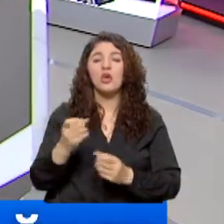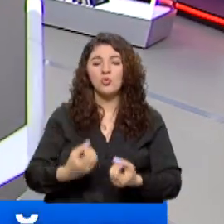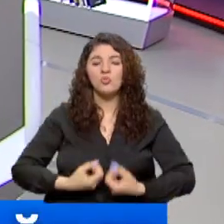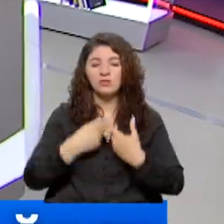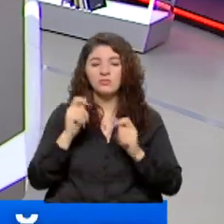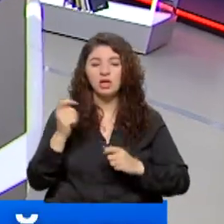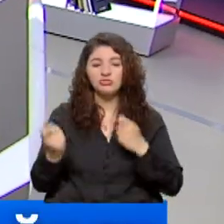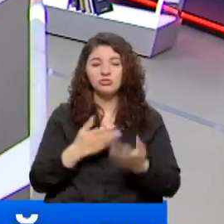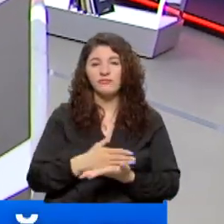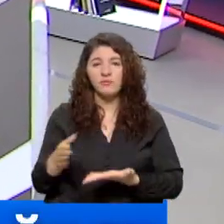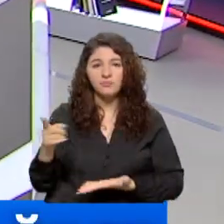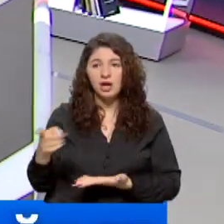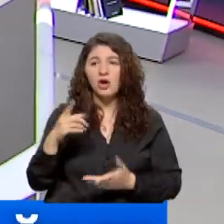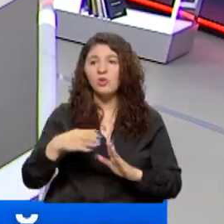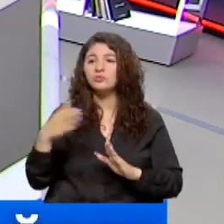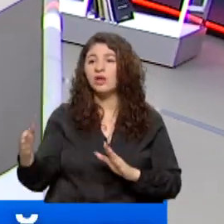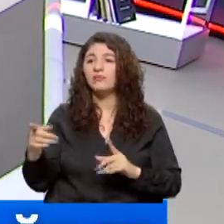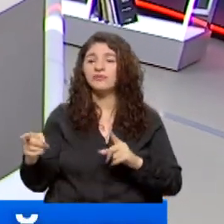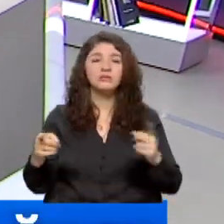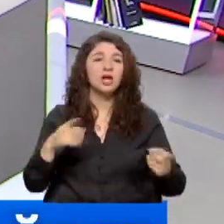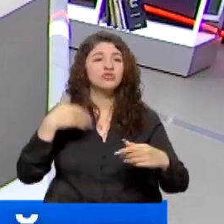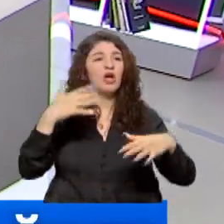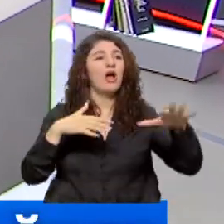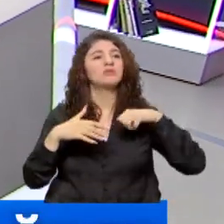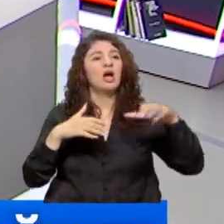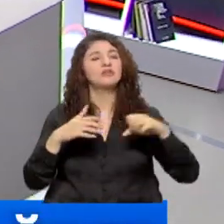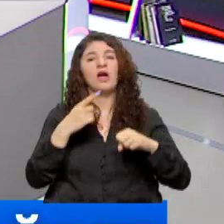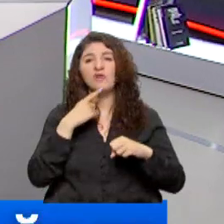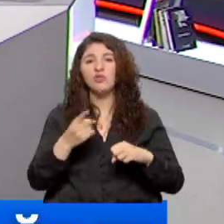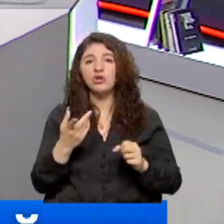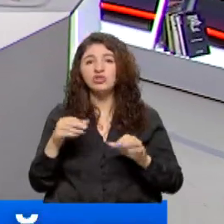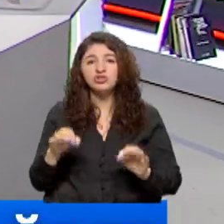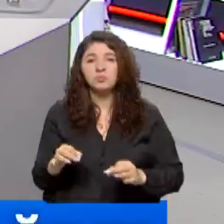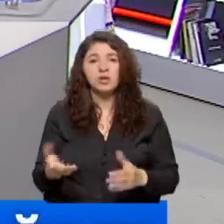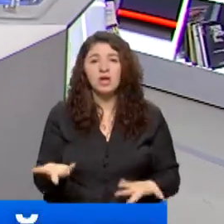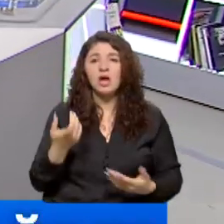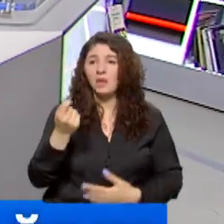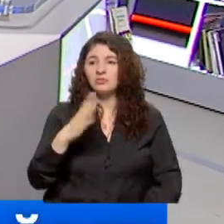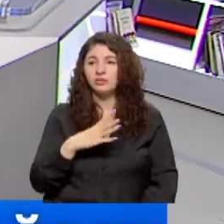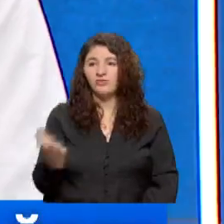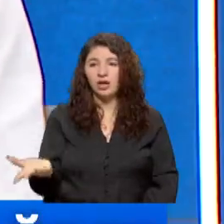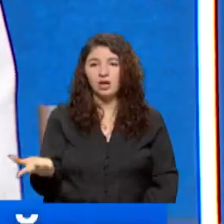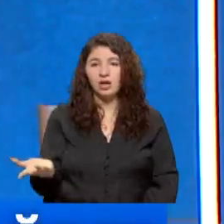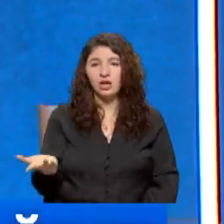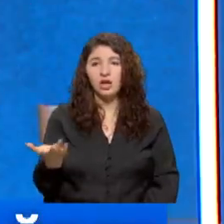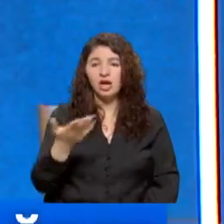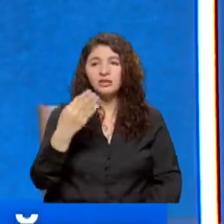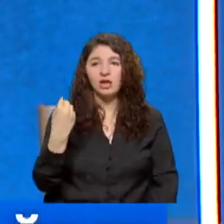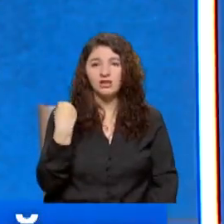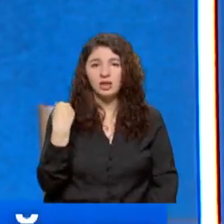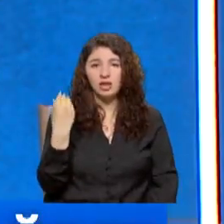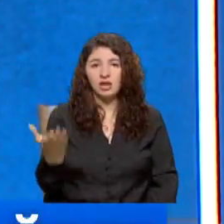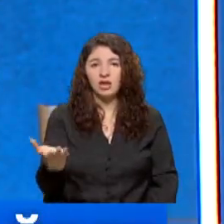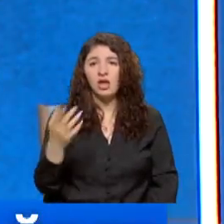üretimde yapmaya devam ediyor öbür taraftan ithal ederiz Ederiz dinliyorduk şimdi paramız var Daha